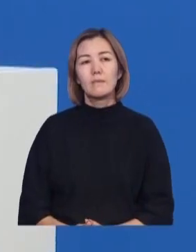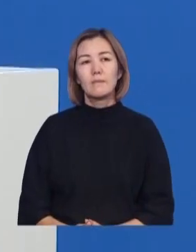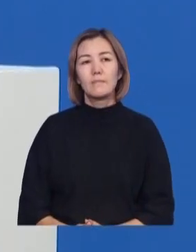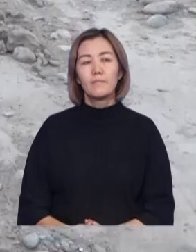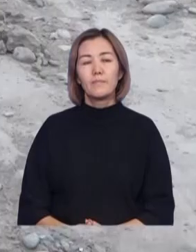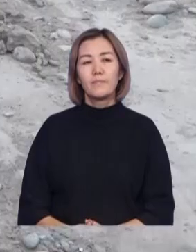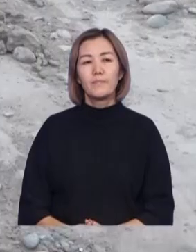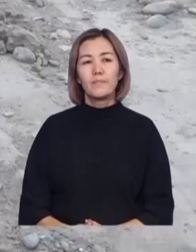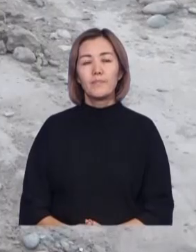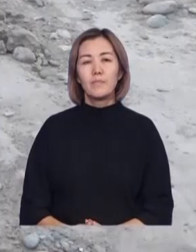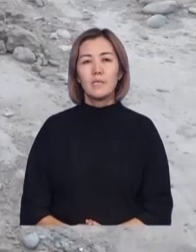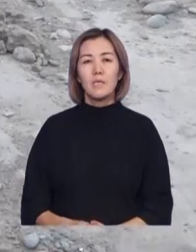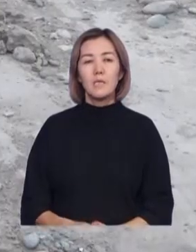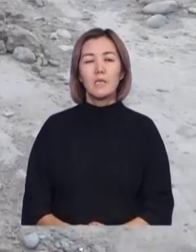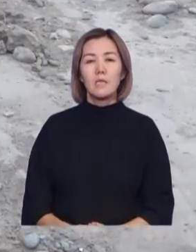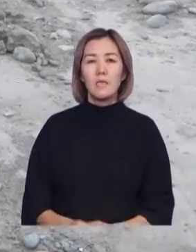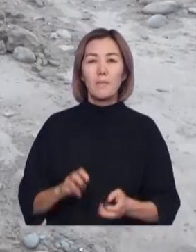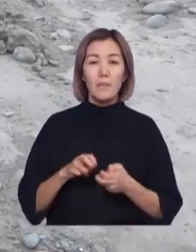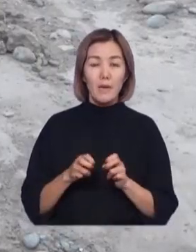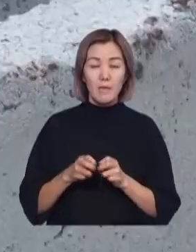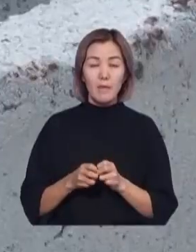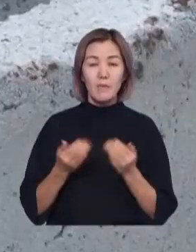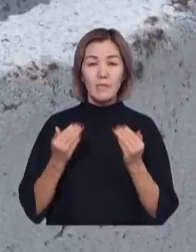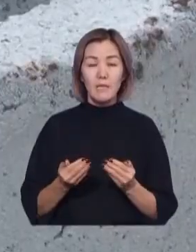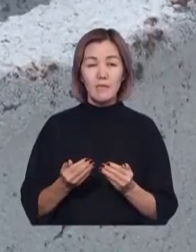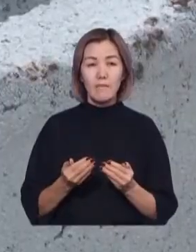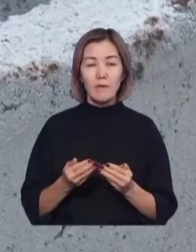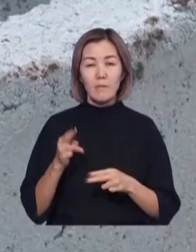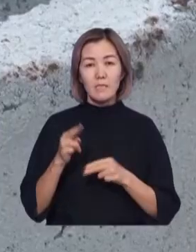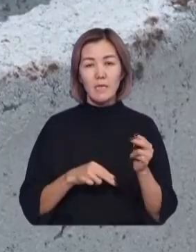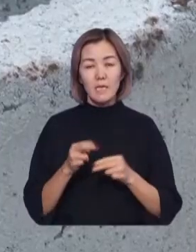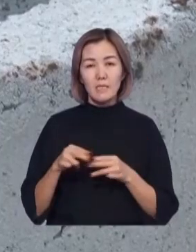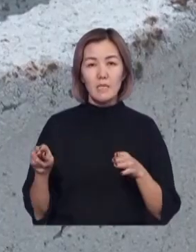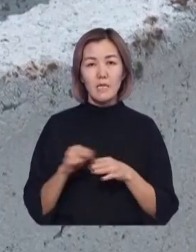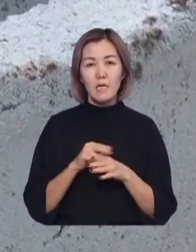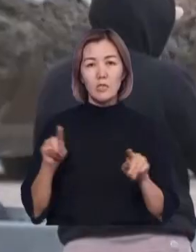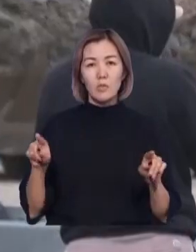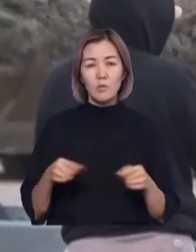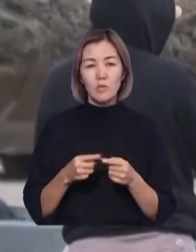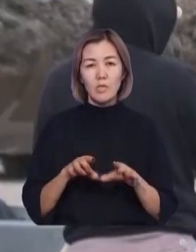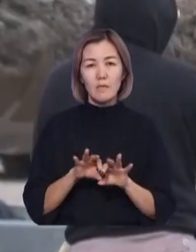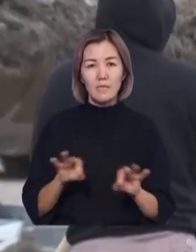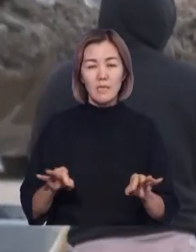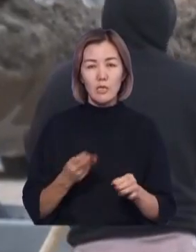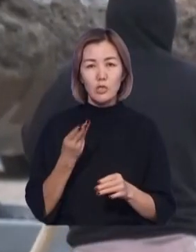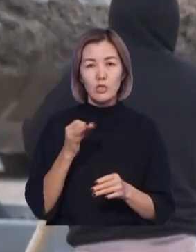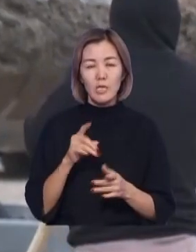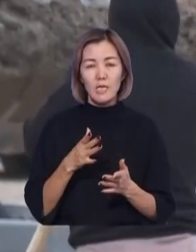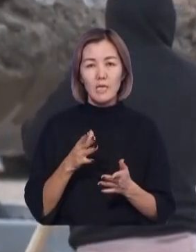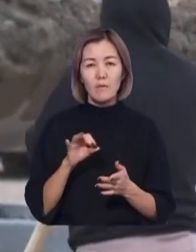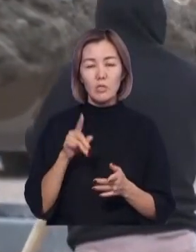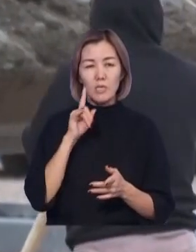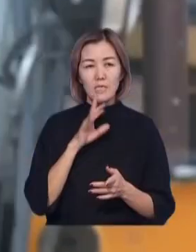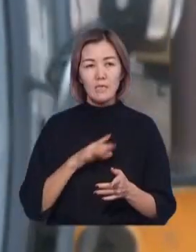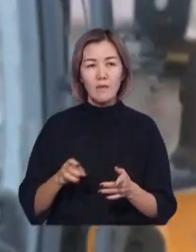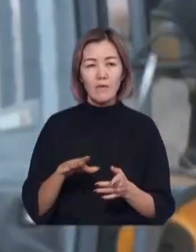условий не секрет что давней проблемой является работы по строительству и Реконструкции канализационных сетей в селищи лек им беше казахского